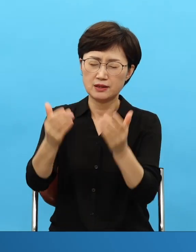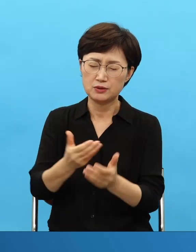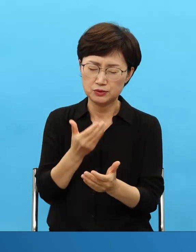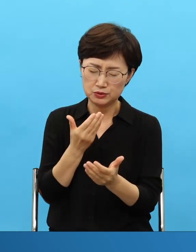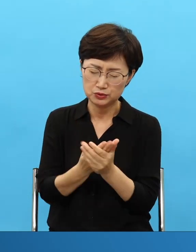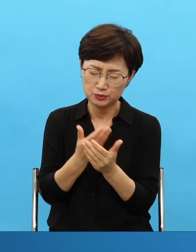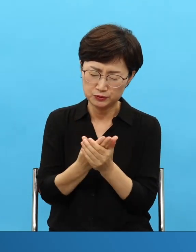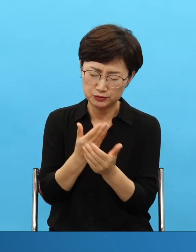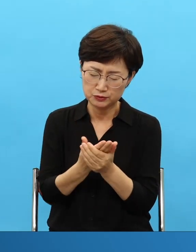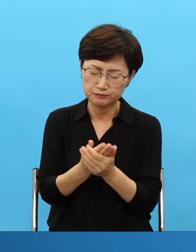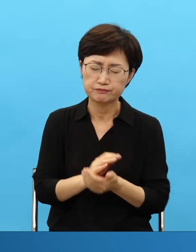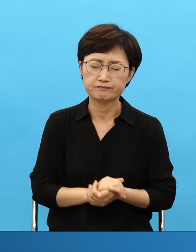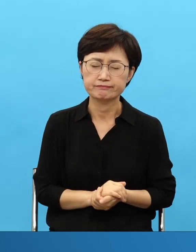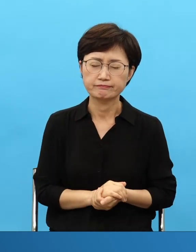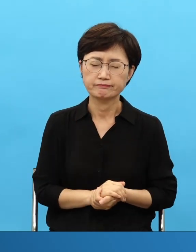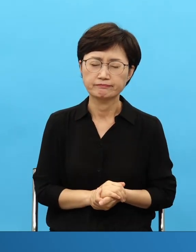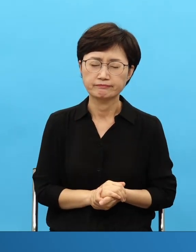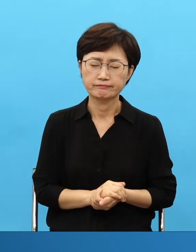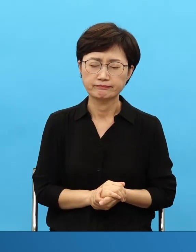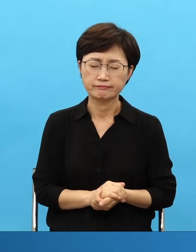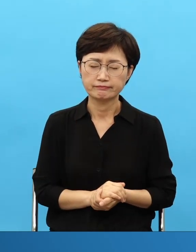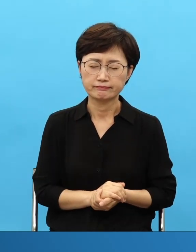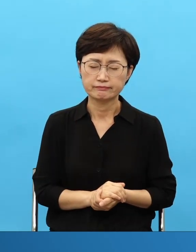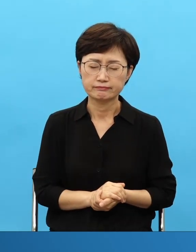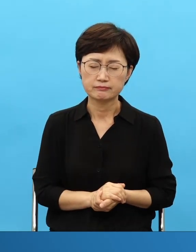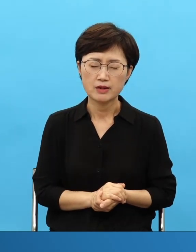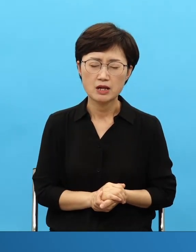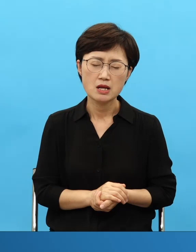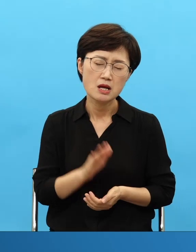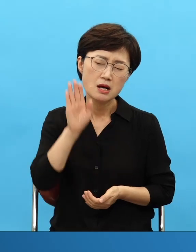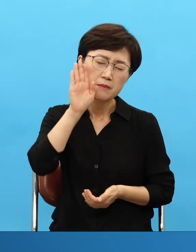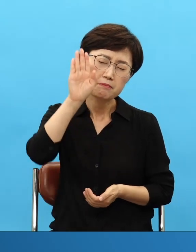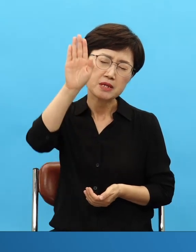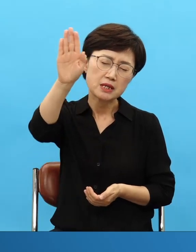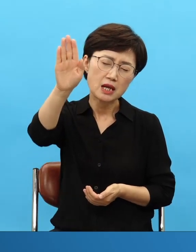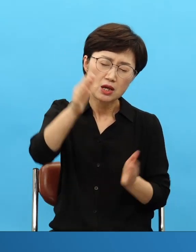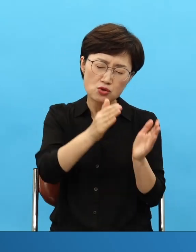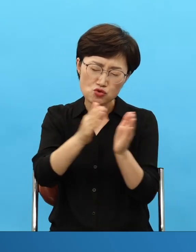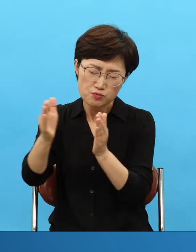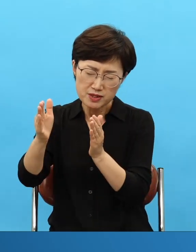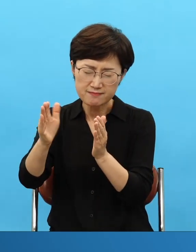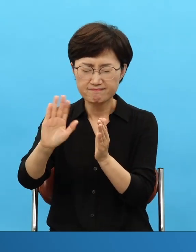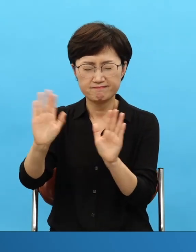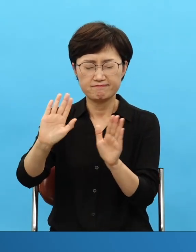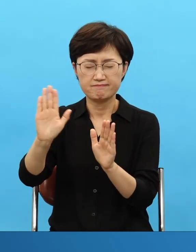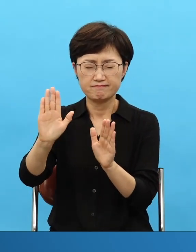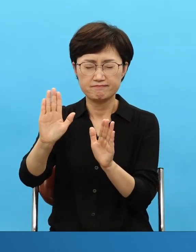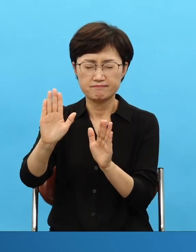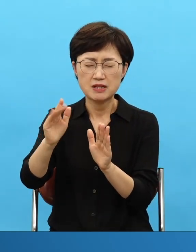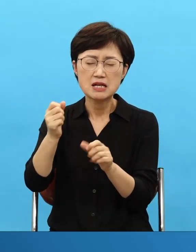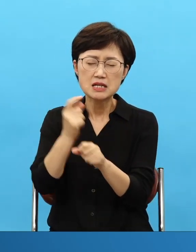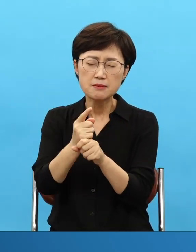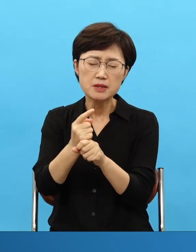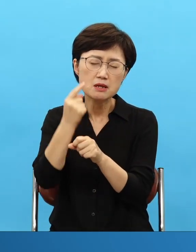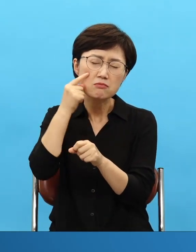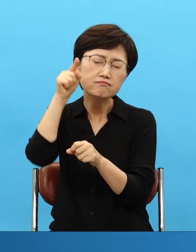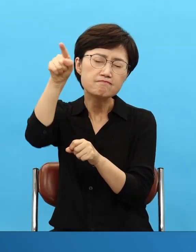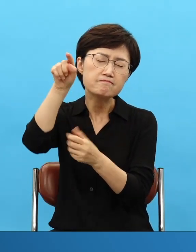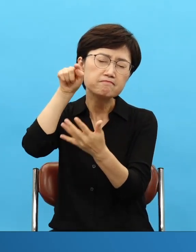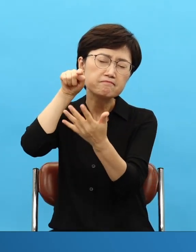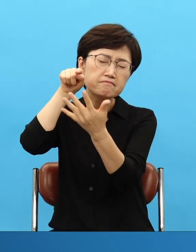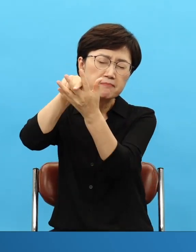tasted prayer, experienced prayer, and those who will prevail. 미래를 준비하는 자가 아닌 미래를 가지고 가는